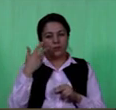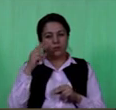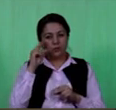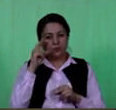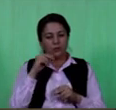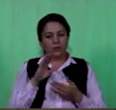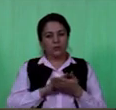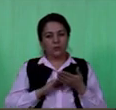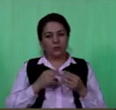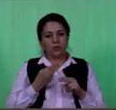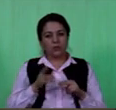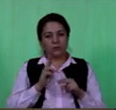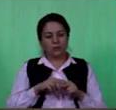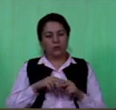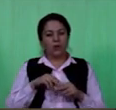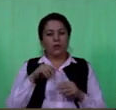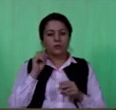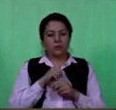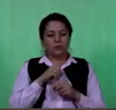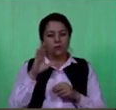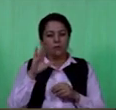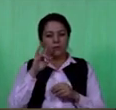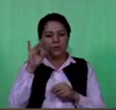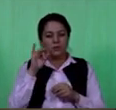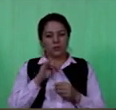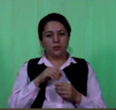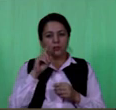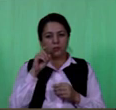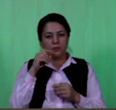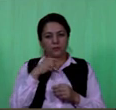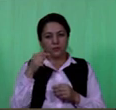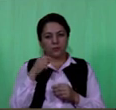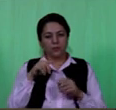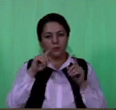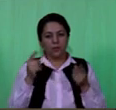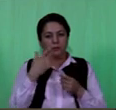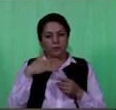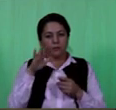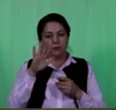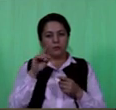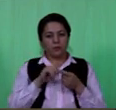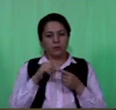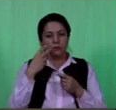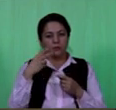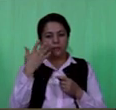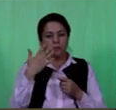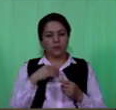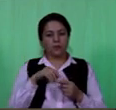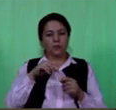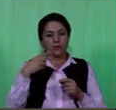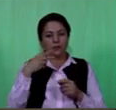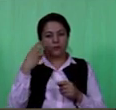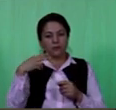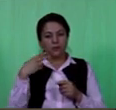эту же задачу выражением из ста вычтем сумму чисел 55 и 25 равно